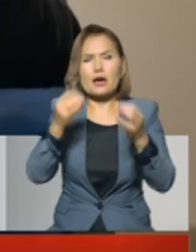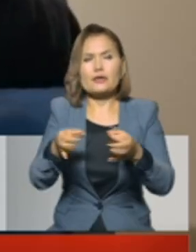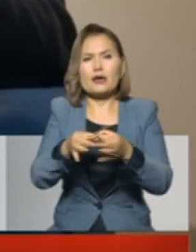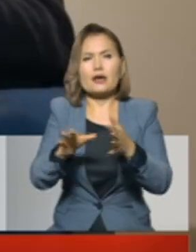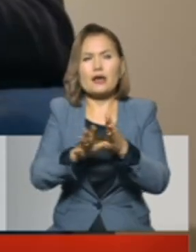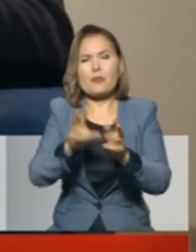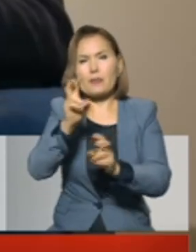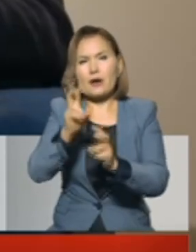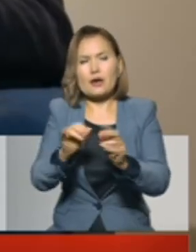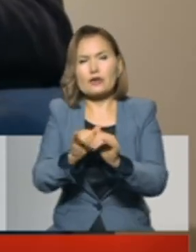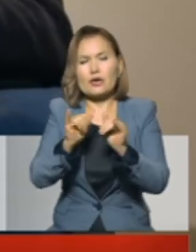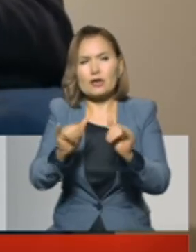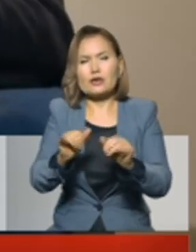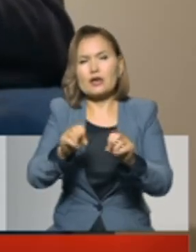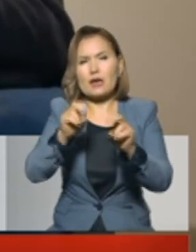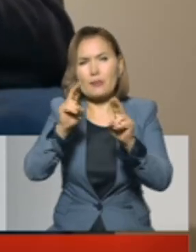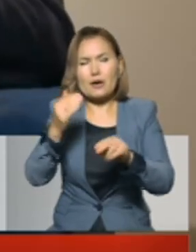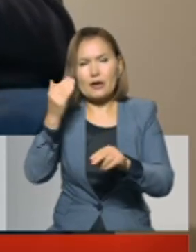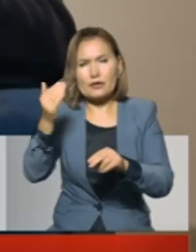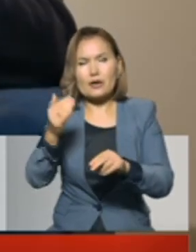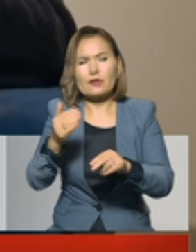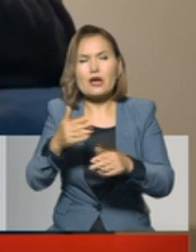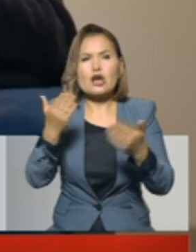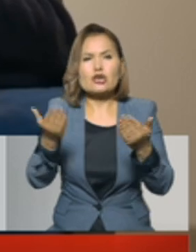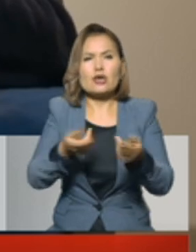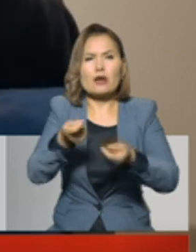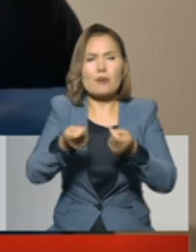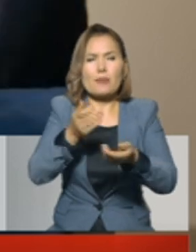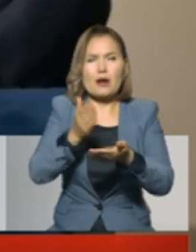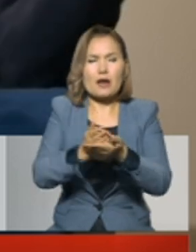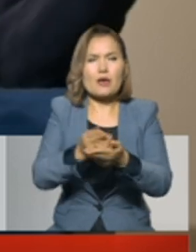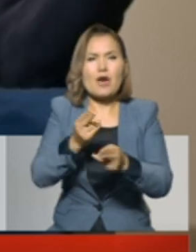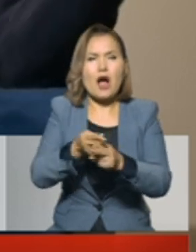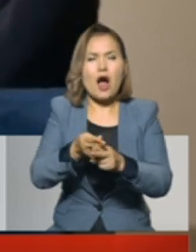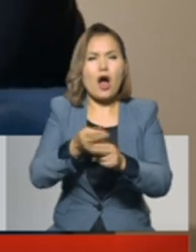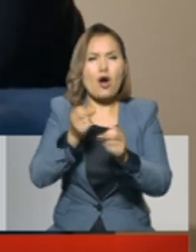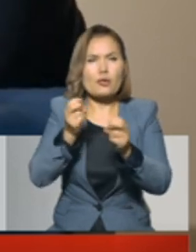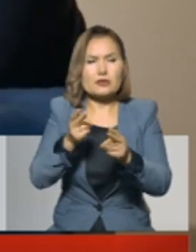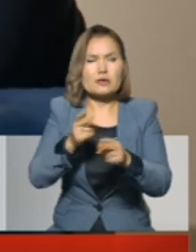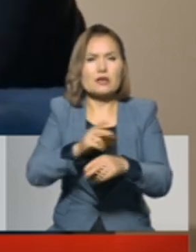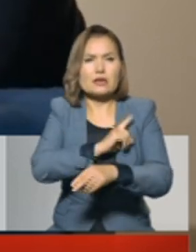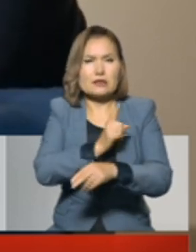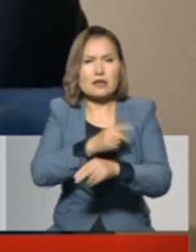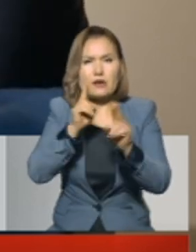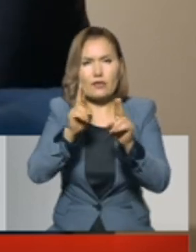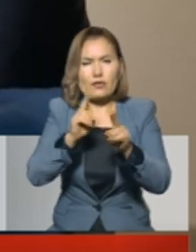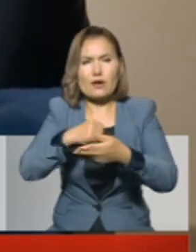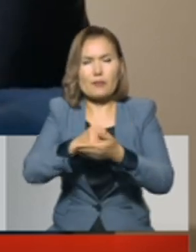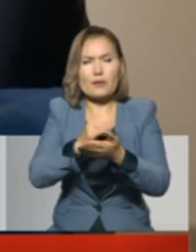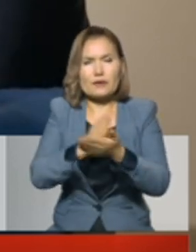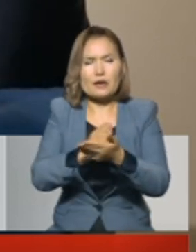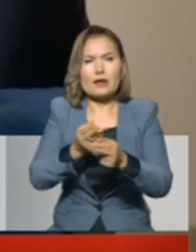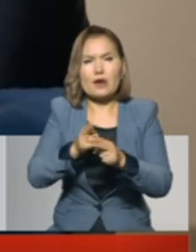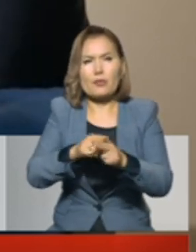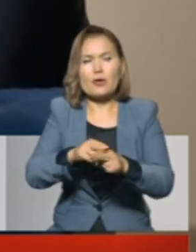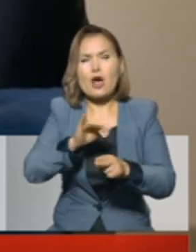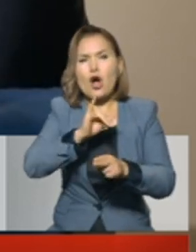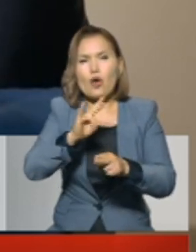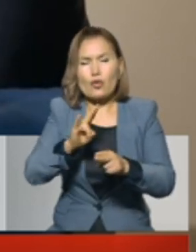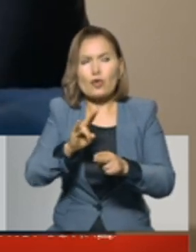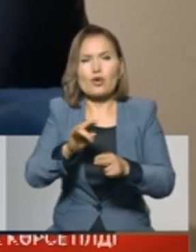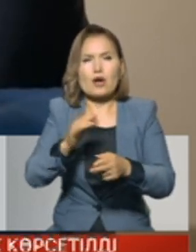ядролық энергетика 4-ші буын реакторлары жеңіл басқарылады. Қауіпсіздікке алаңдаудың қажеті жоқ. Атом электр станциясы қазбалы отынға